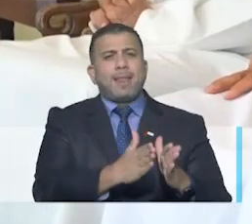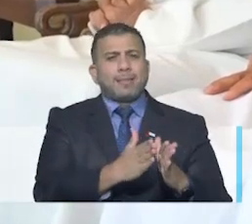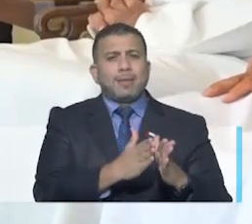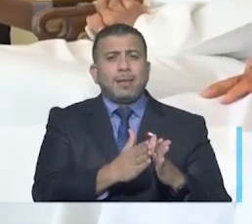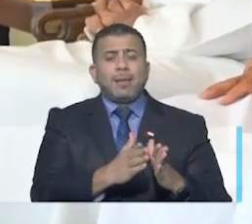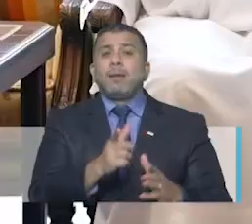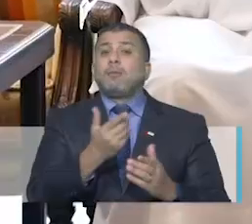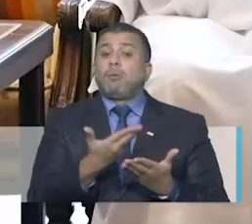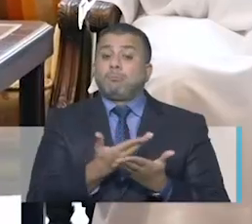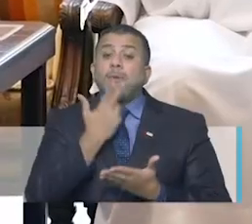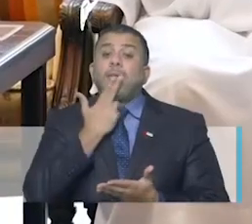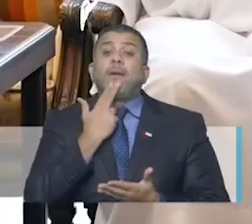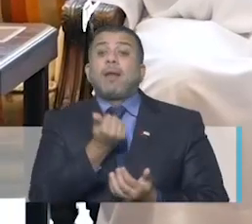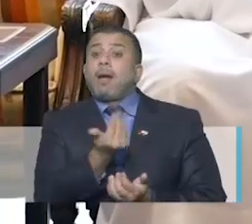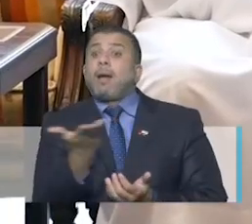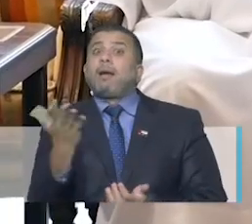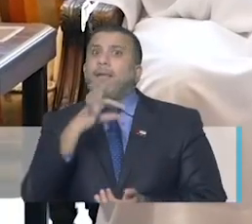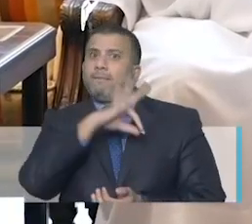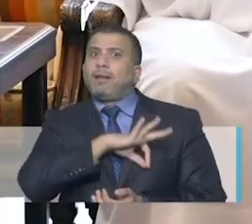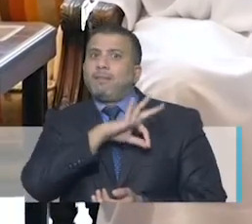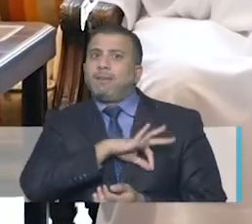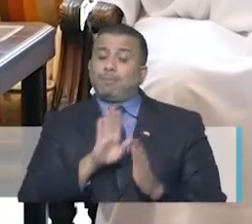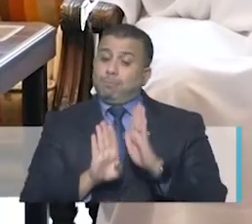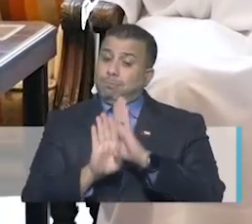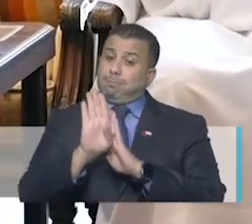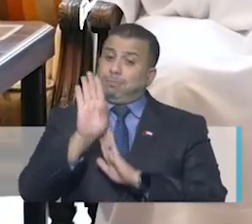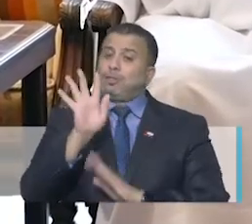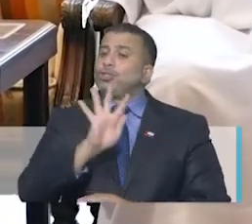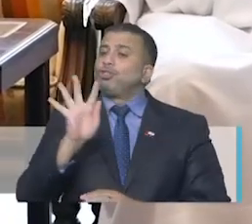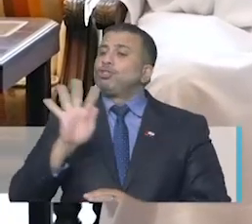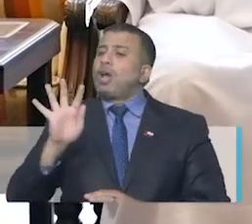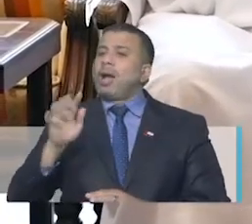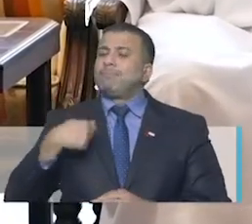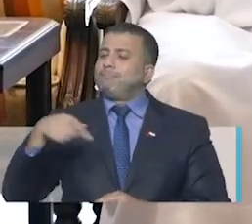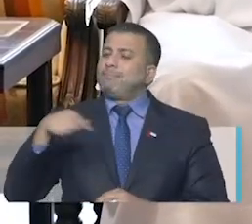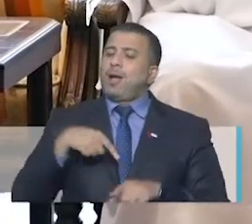المجالات بما يعود بالخير والازدهار على الشعبين الشقيقين